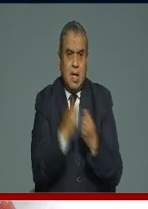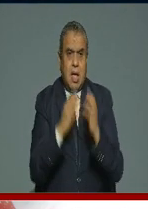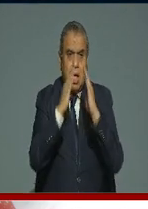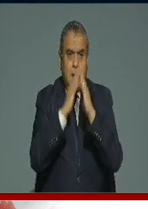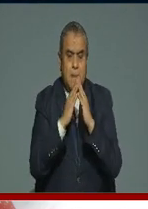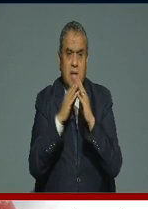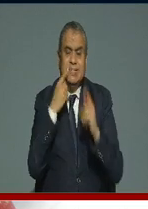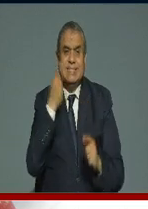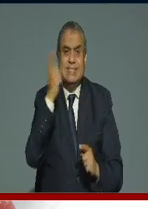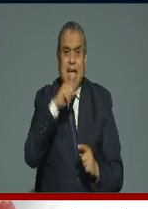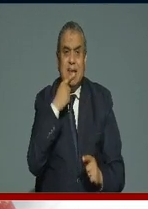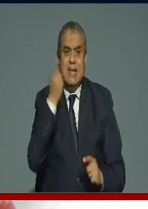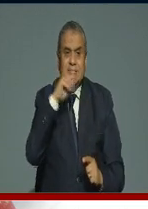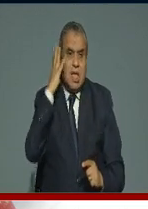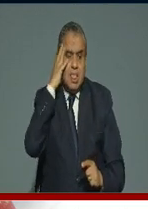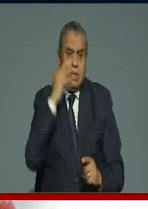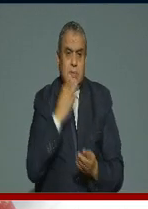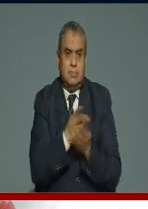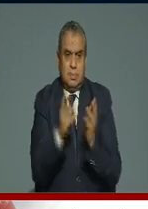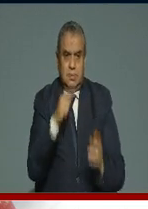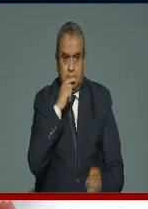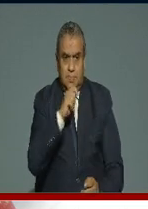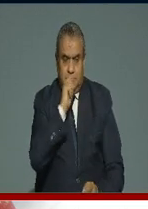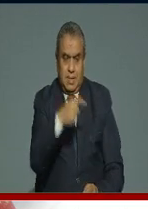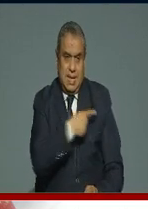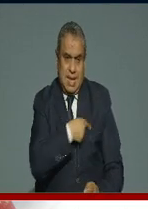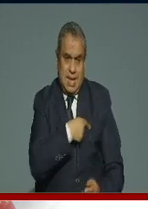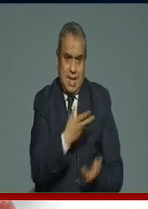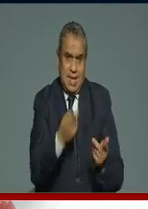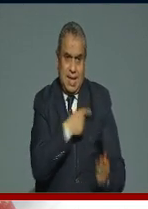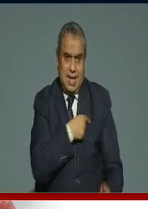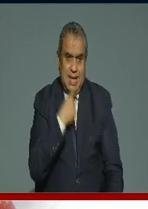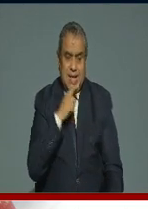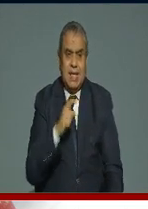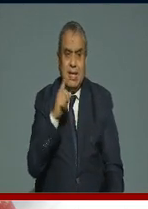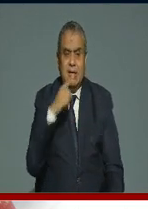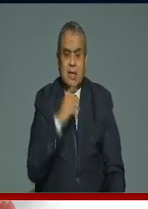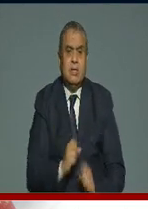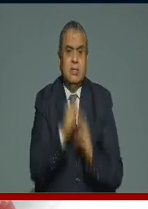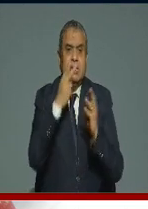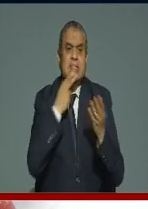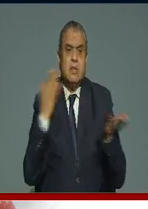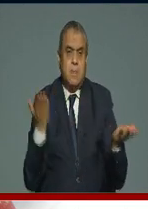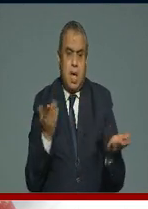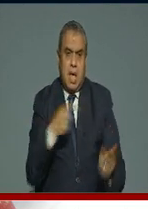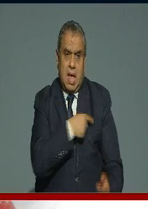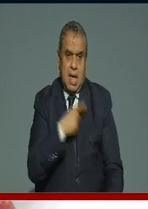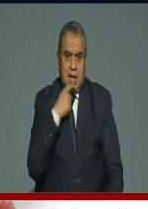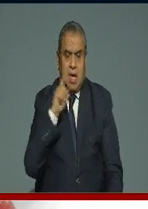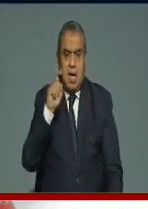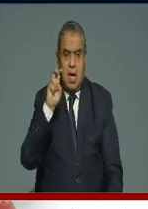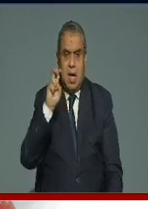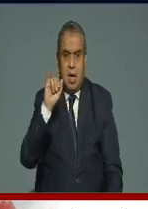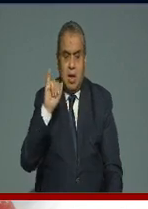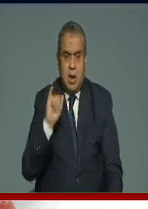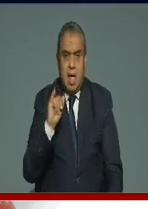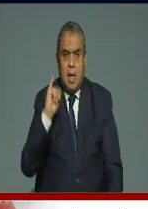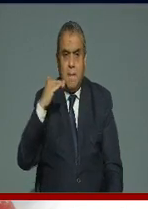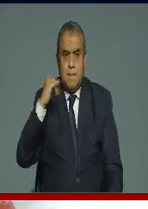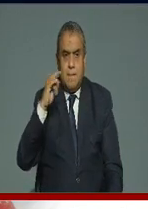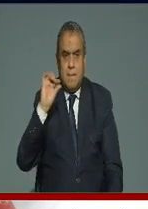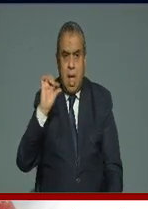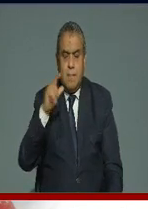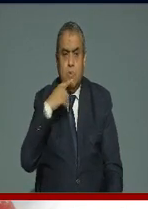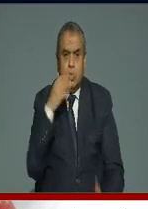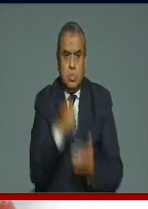بتستناه. تفضلي قدمي نفسك يا رقية. صباح الخير، أنا اسمي رقية محمود عبد الله، عندي